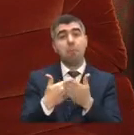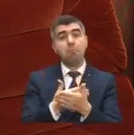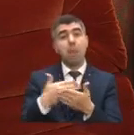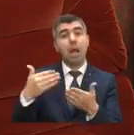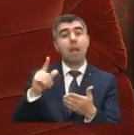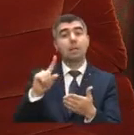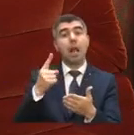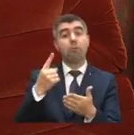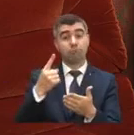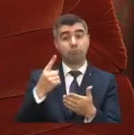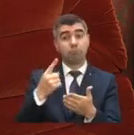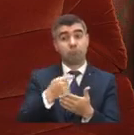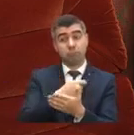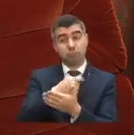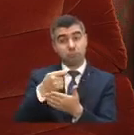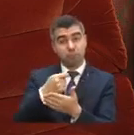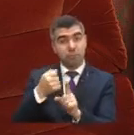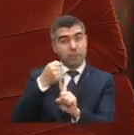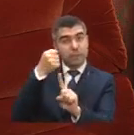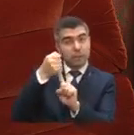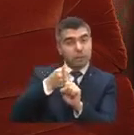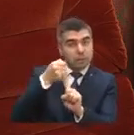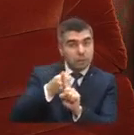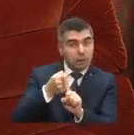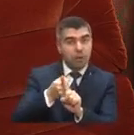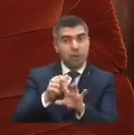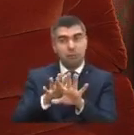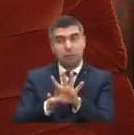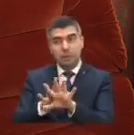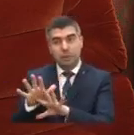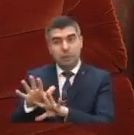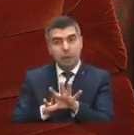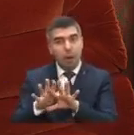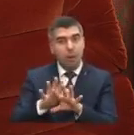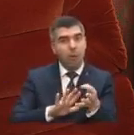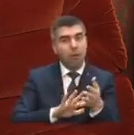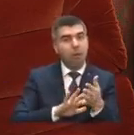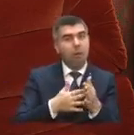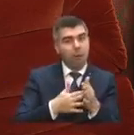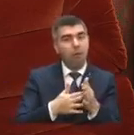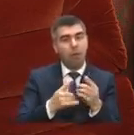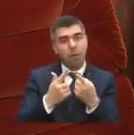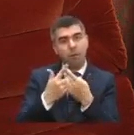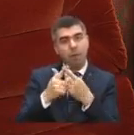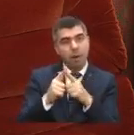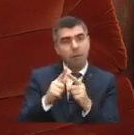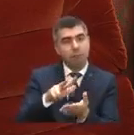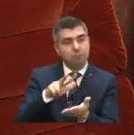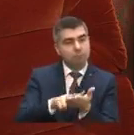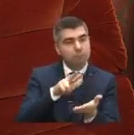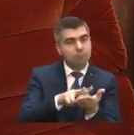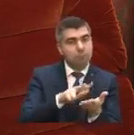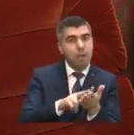الاوراش كبرى، منها اللي هو في اطار الدراسات التعريفيه ليتيدو ديفينيسيون اللي مصادق عليها سبعه